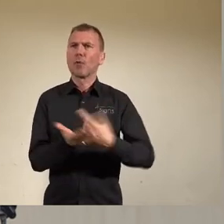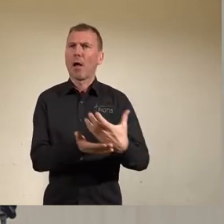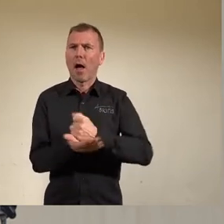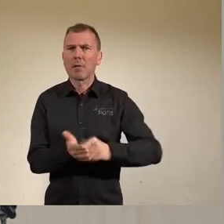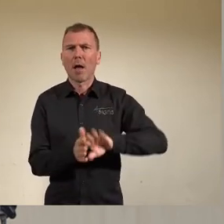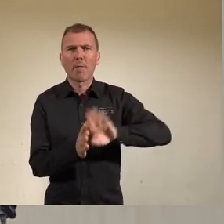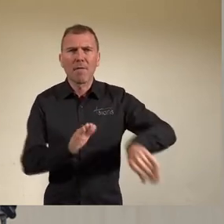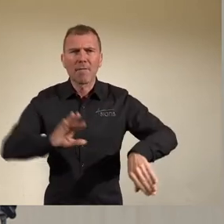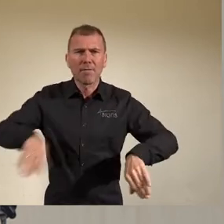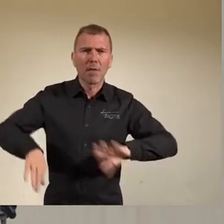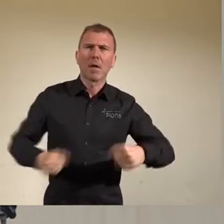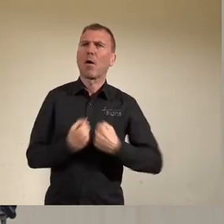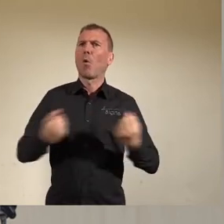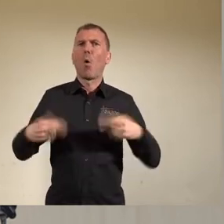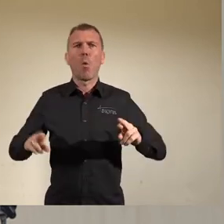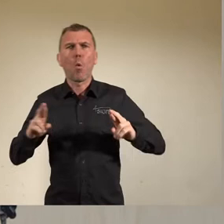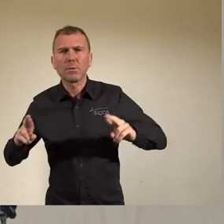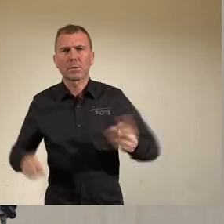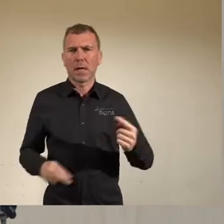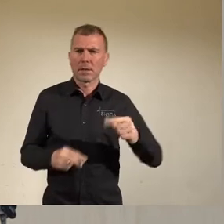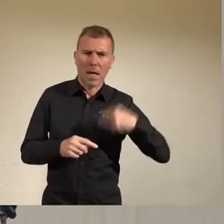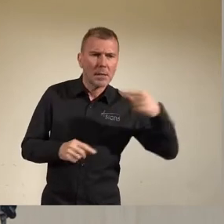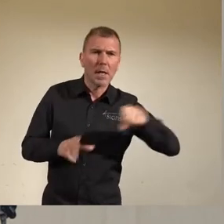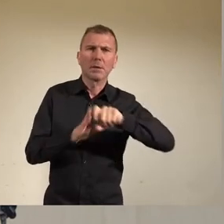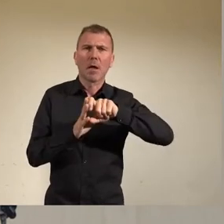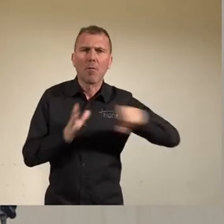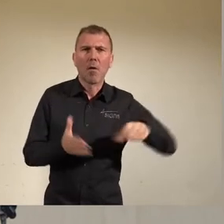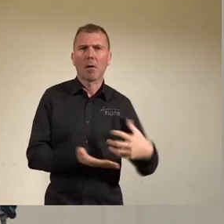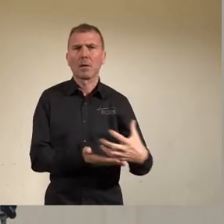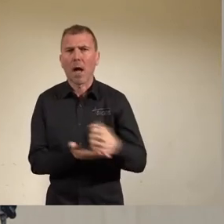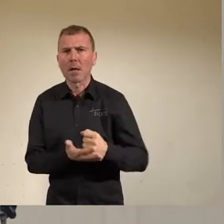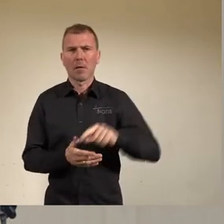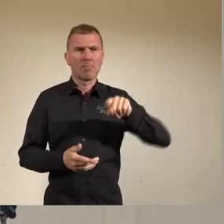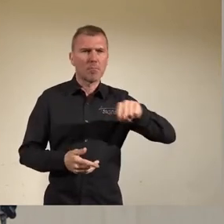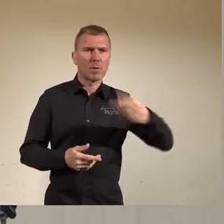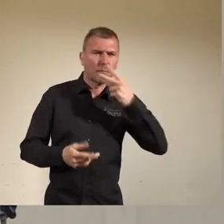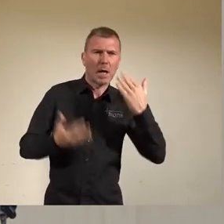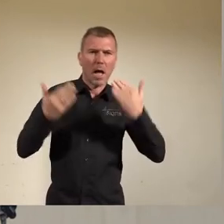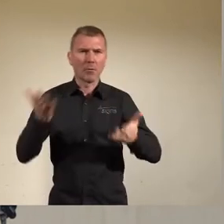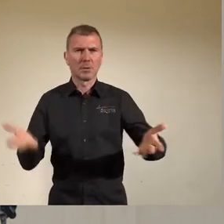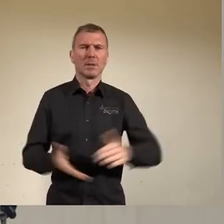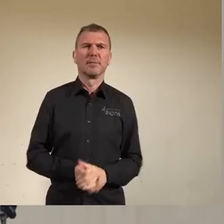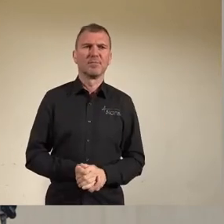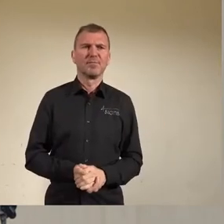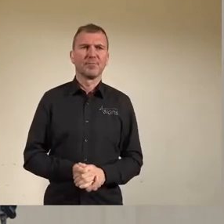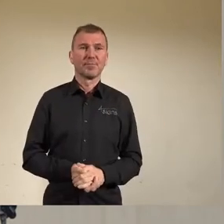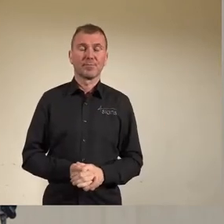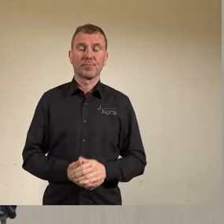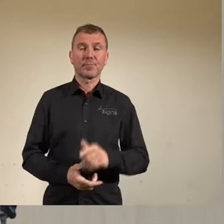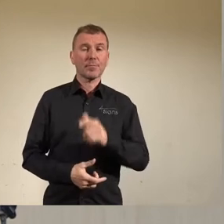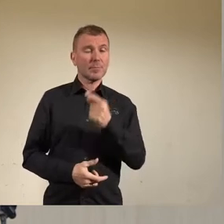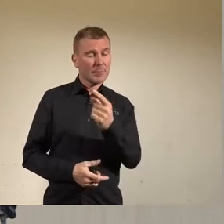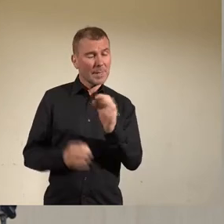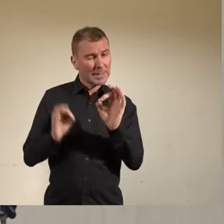Steuereinnahmen, über große Unsicherheit, was in den nächsten Wochen, Monaten und Jahren bringen werden. Wörtlich haben